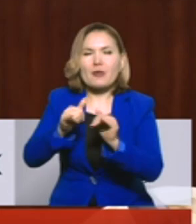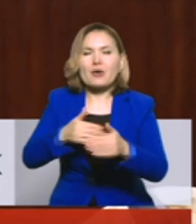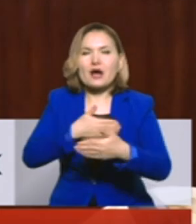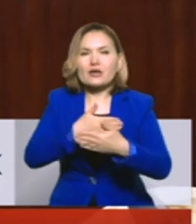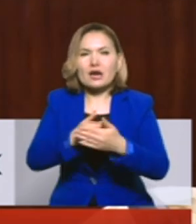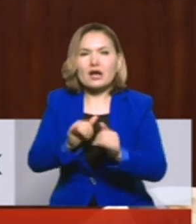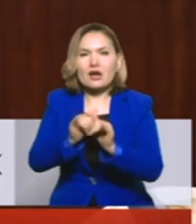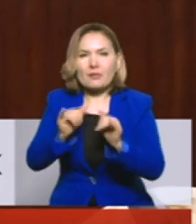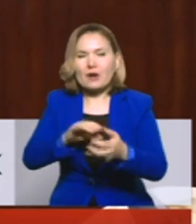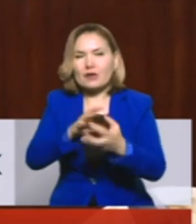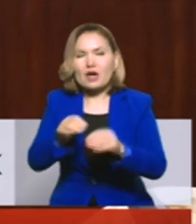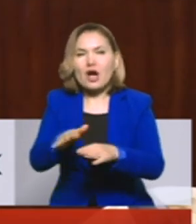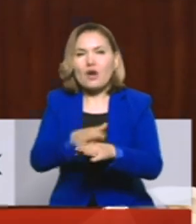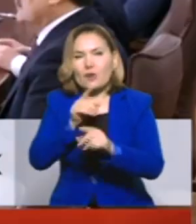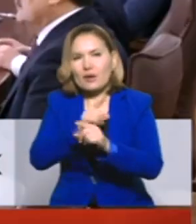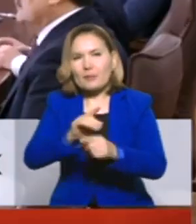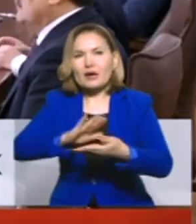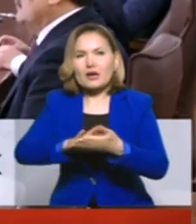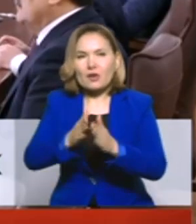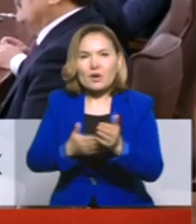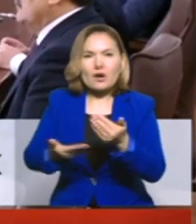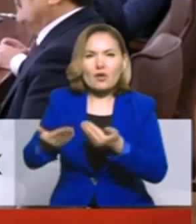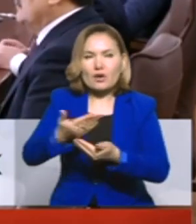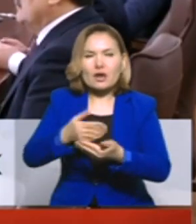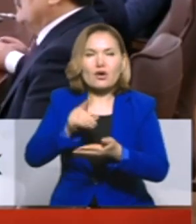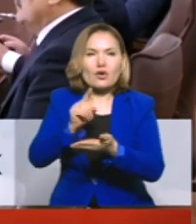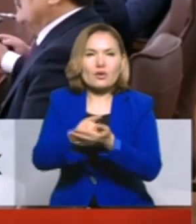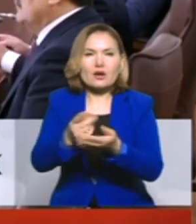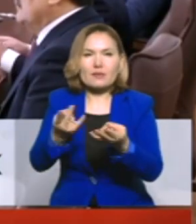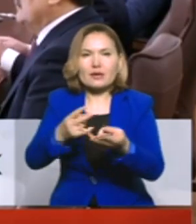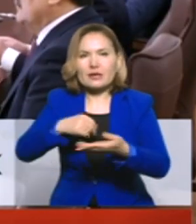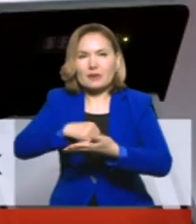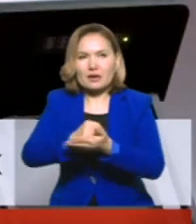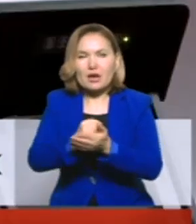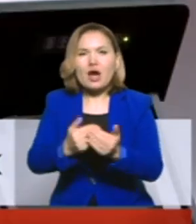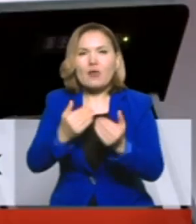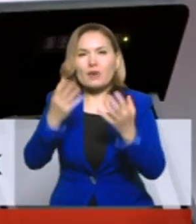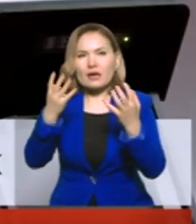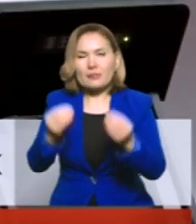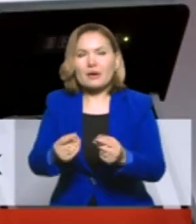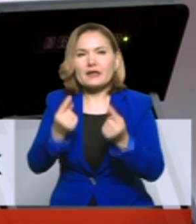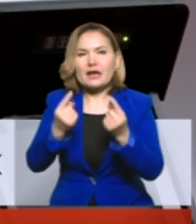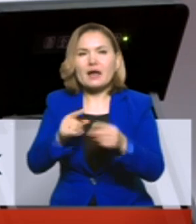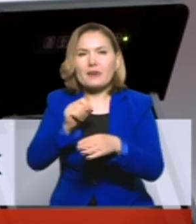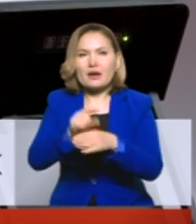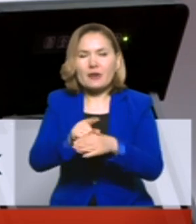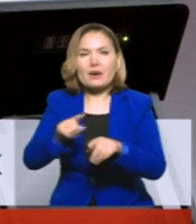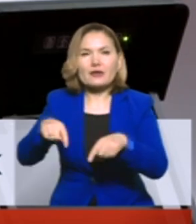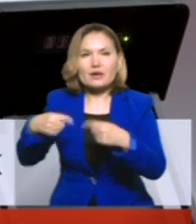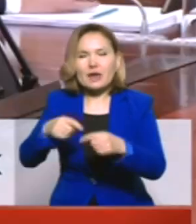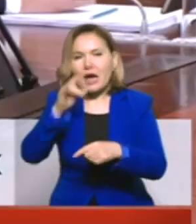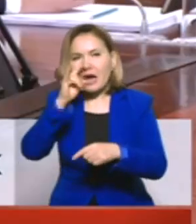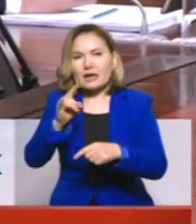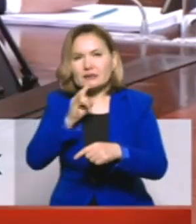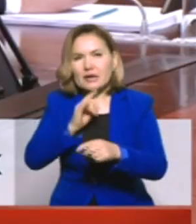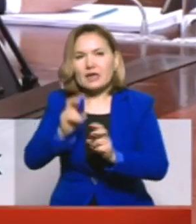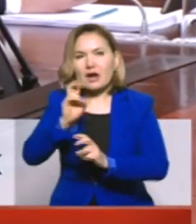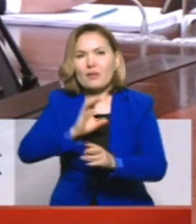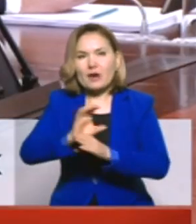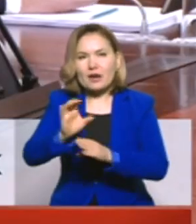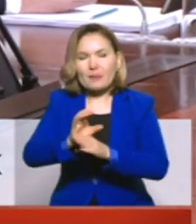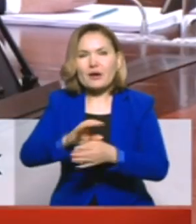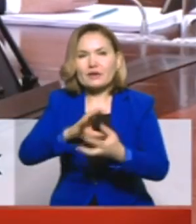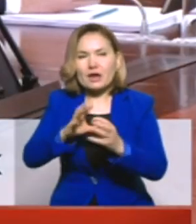құру және олармен ұзақ мерзімді келісім шарттар жасау міндеті бекітілген. Бүгінгі таңда ірі тапсырыс берушілер мен отандық өндірушілер